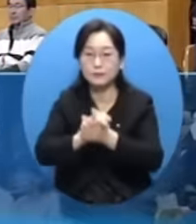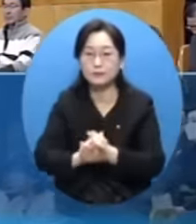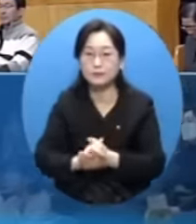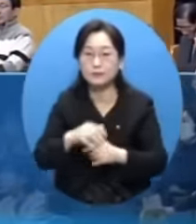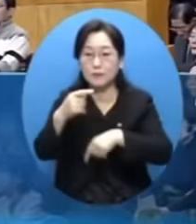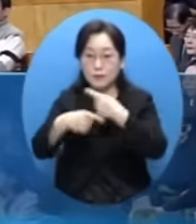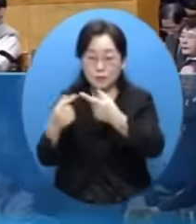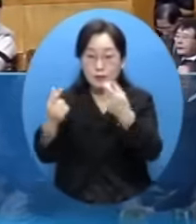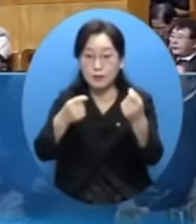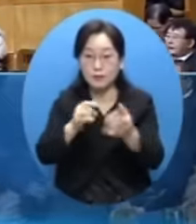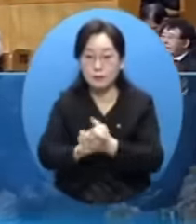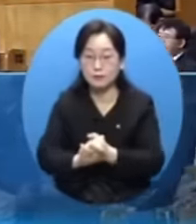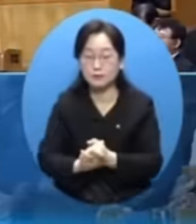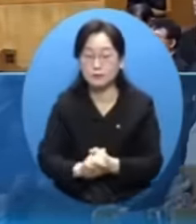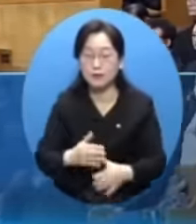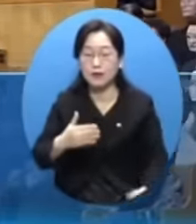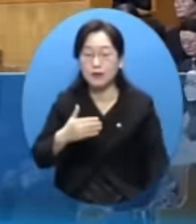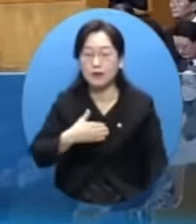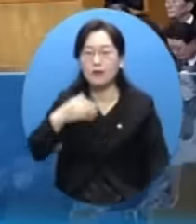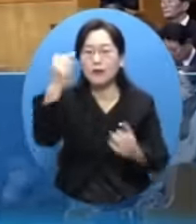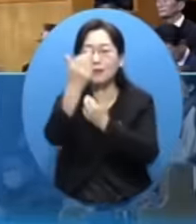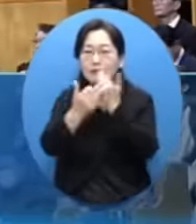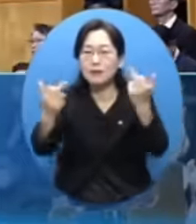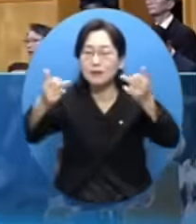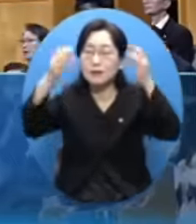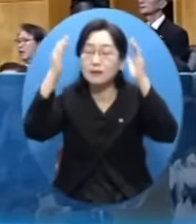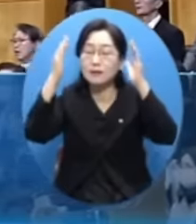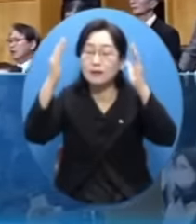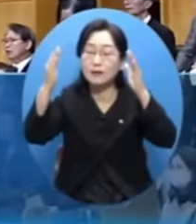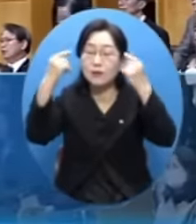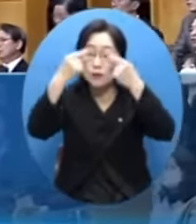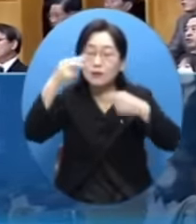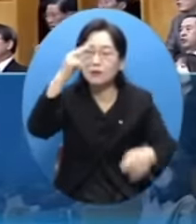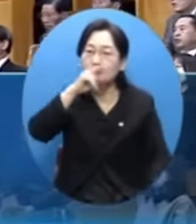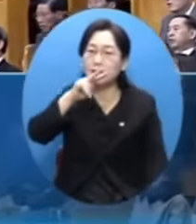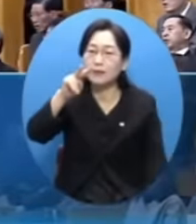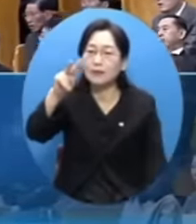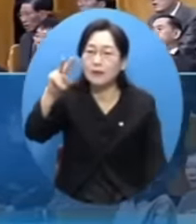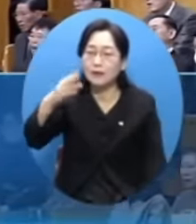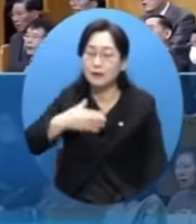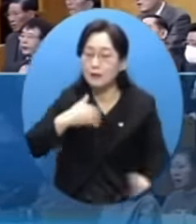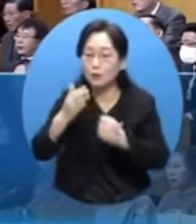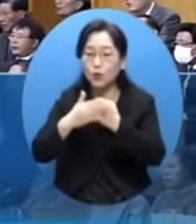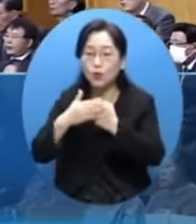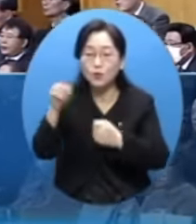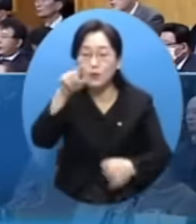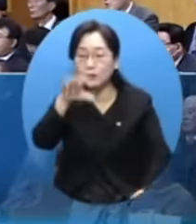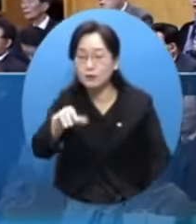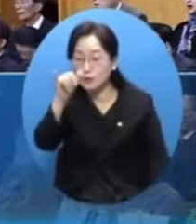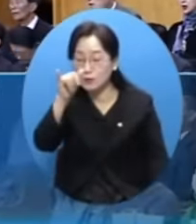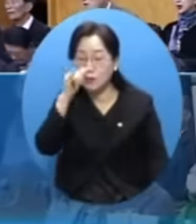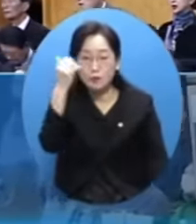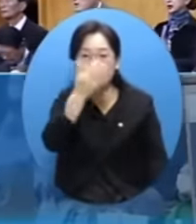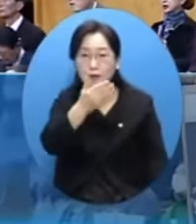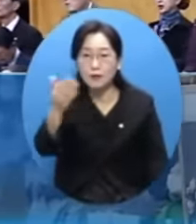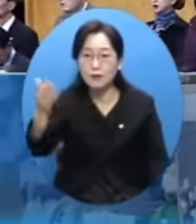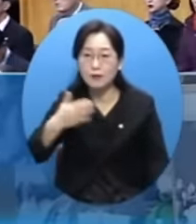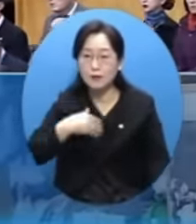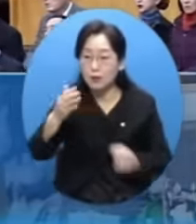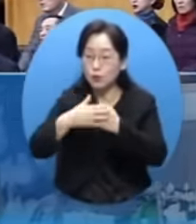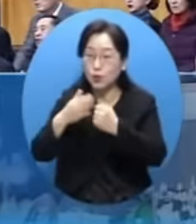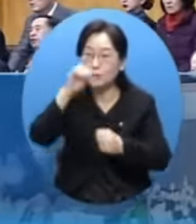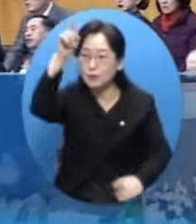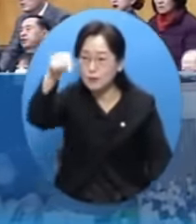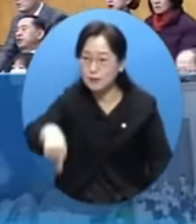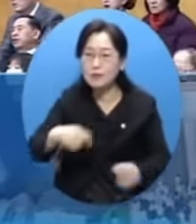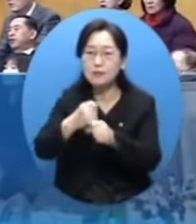1절부터 8절까지 우리 다 같이 한번 고백하겠습니다. 내가 산을 향하여 눈을 들리라. 나의 도움이 어디서 올까? 나의 도움은